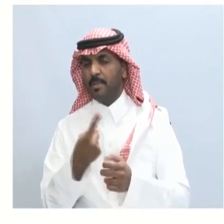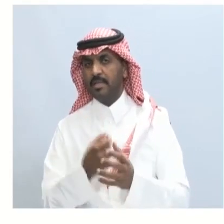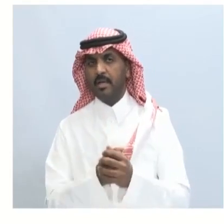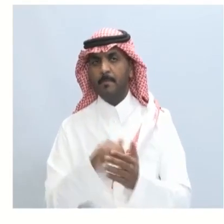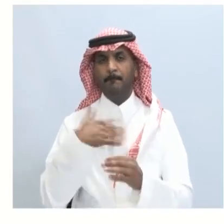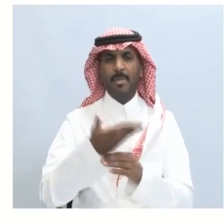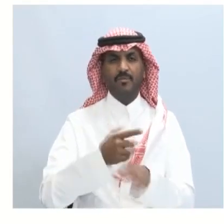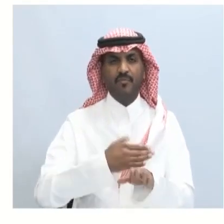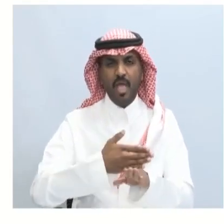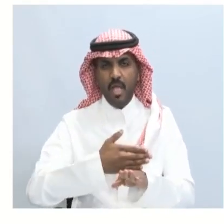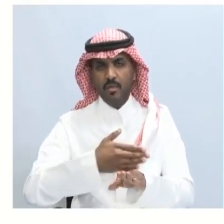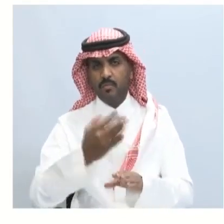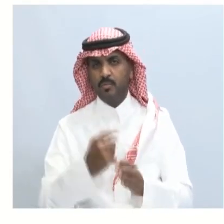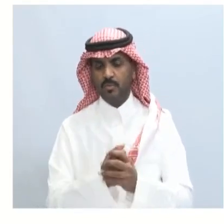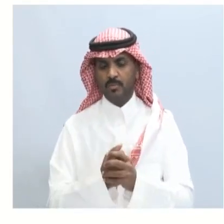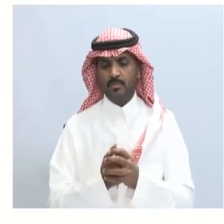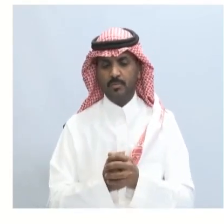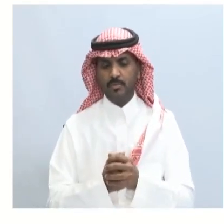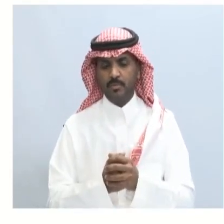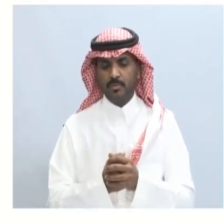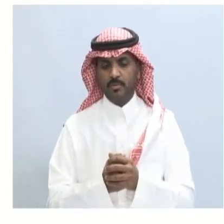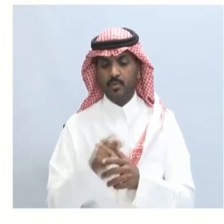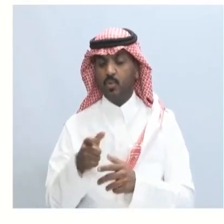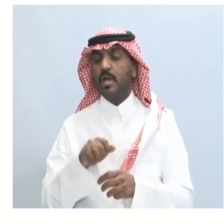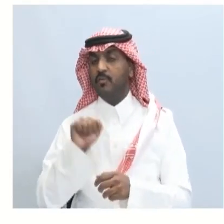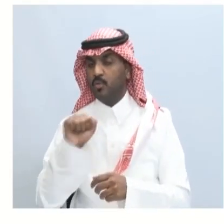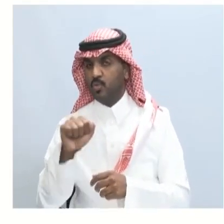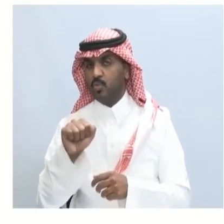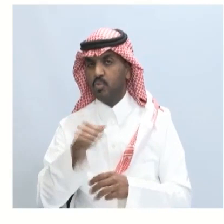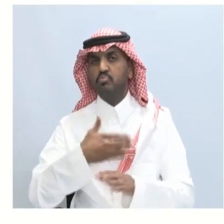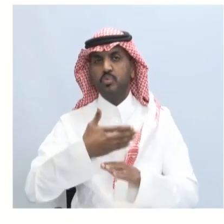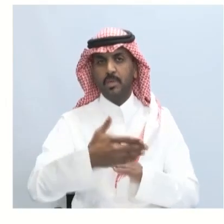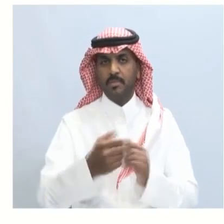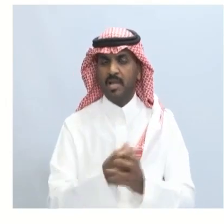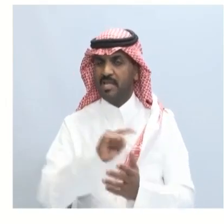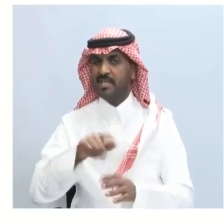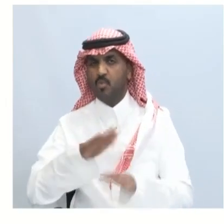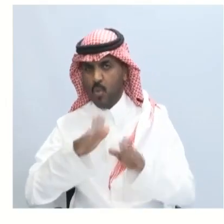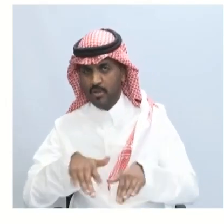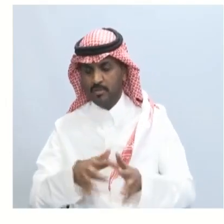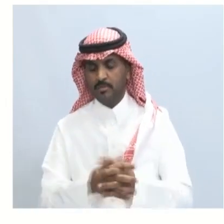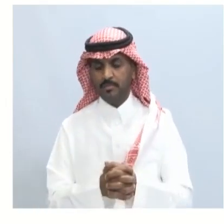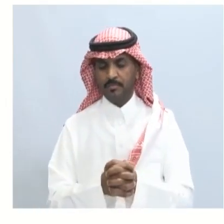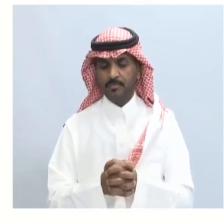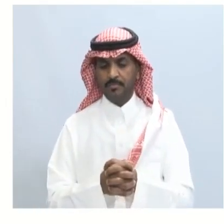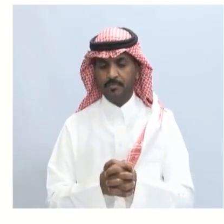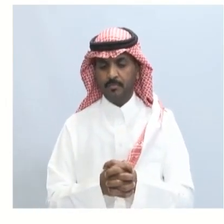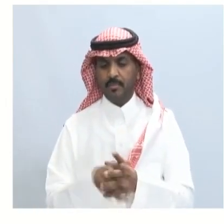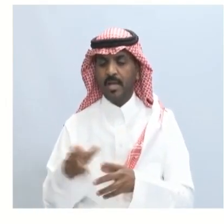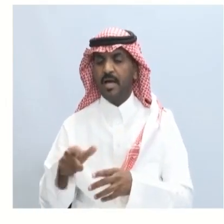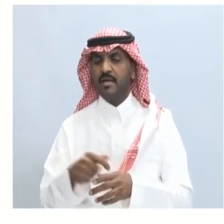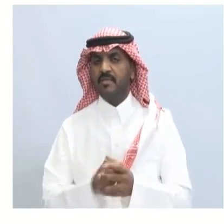بعد فتره من الزمن فايضا تكون هذه الحقوق ربما مستقبليه ليست حاله ايضا هذه